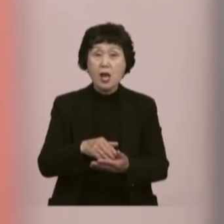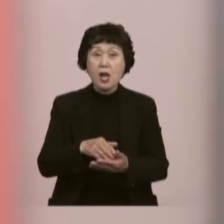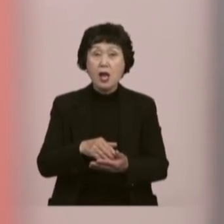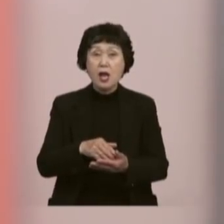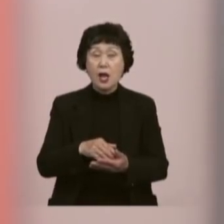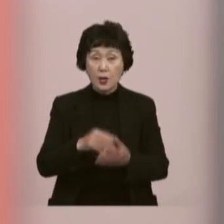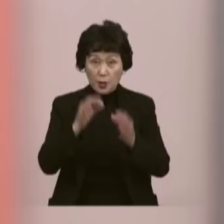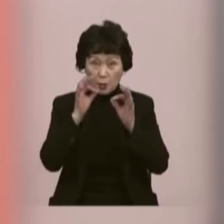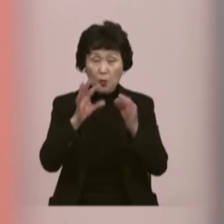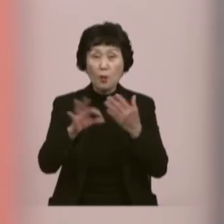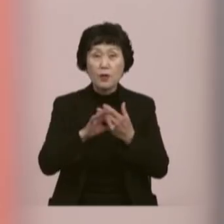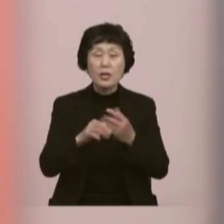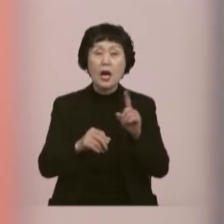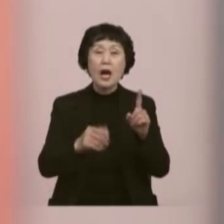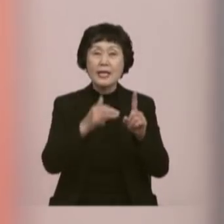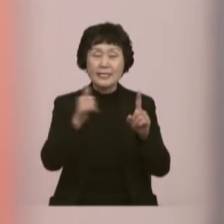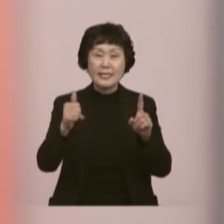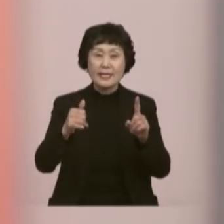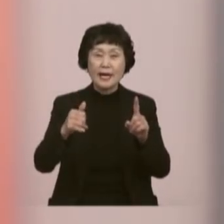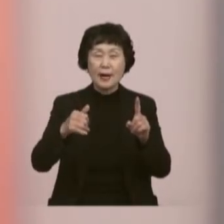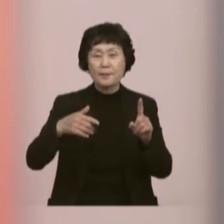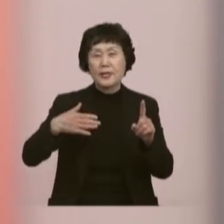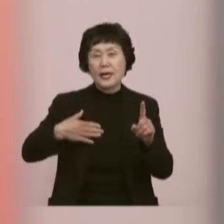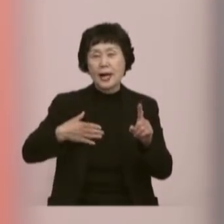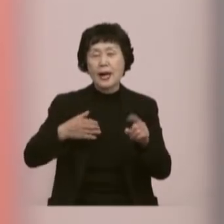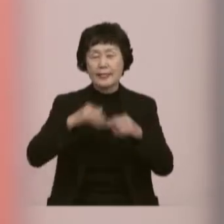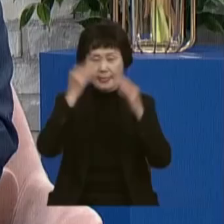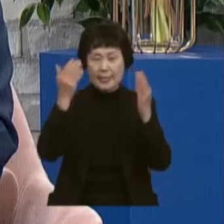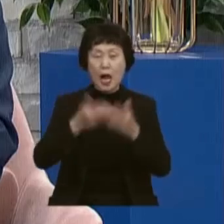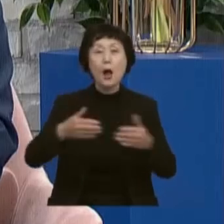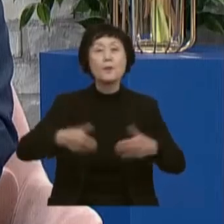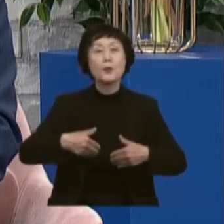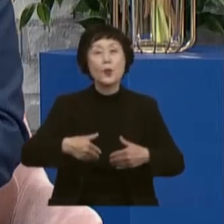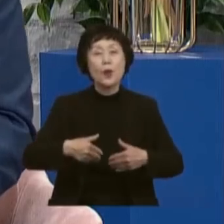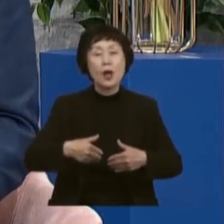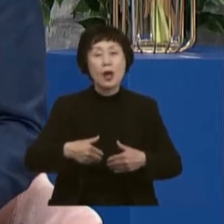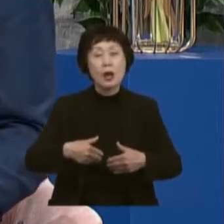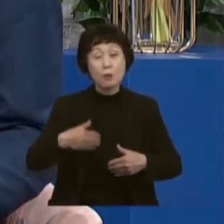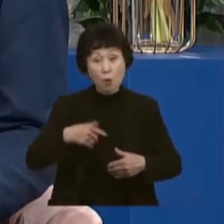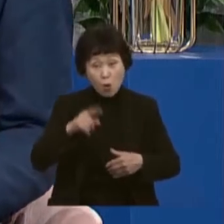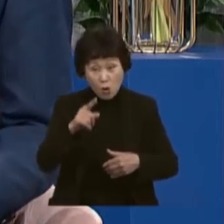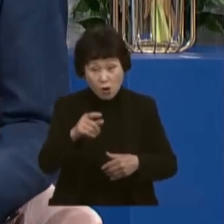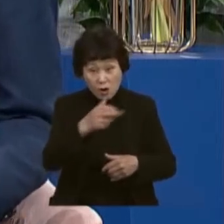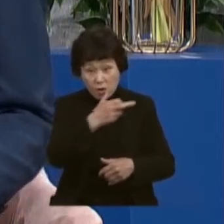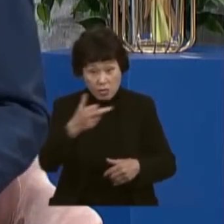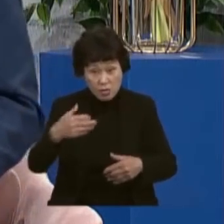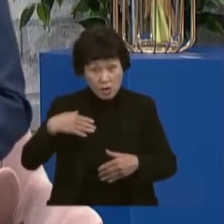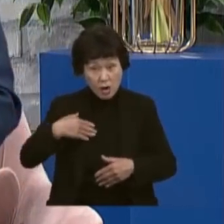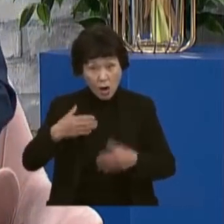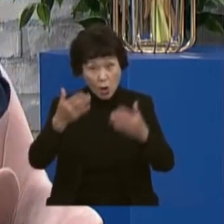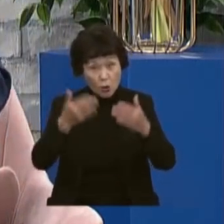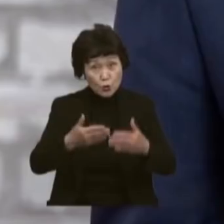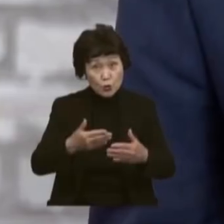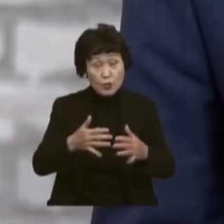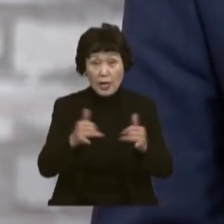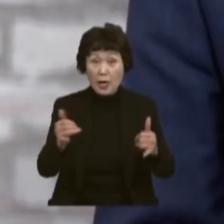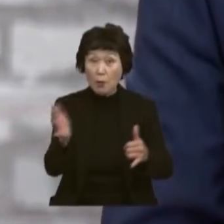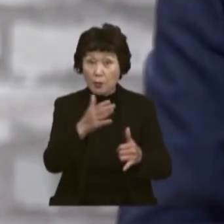된다는 거예요. 그럼 줄 수 있는 사람이 없잖아. 그러면 사람이 두 명의 간을 두 명 간이 필요했던